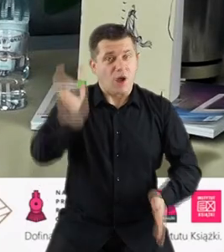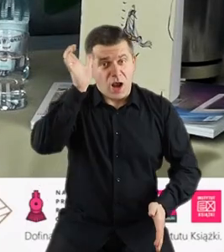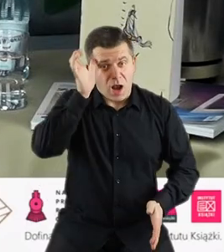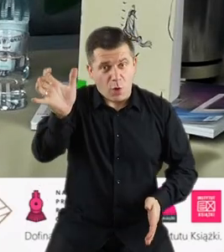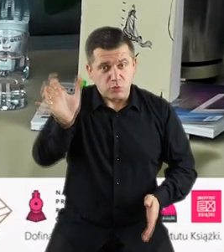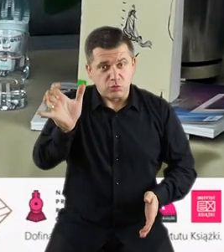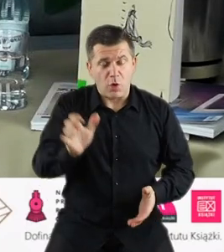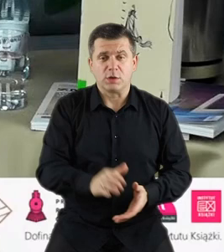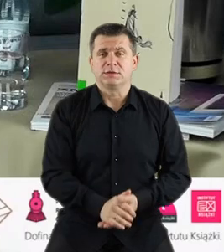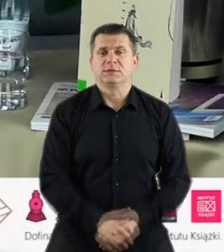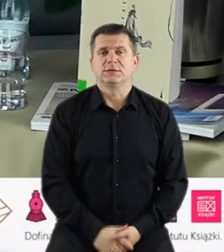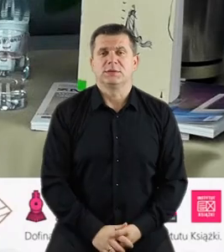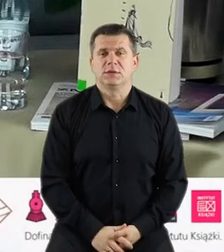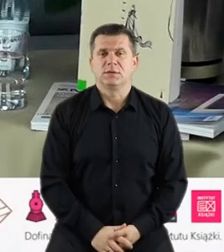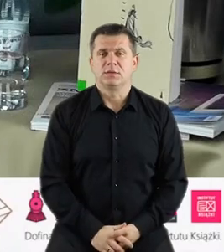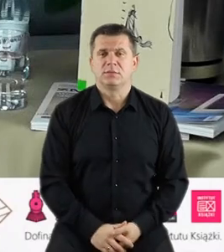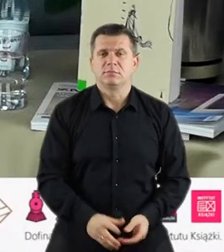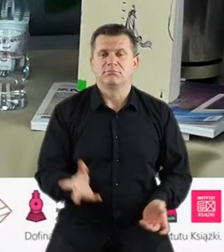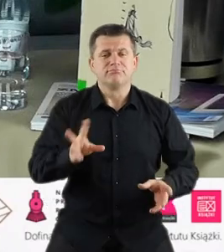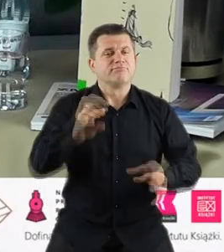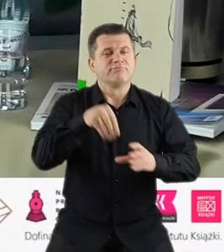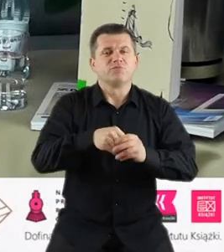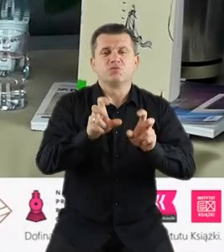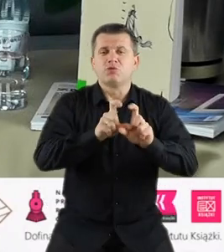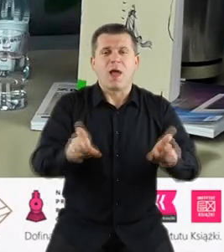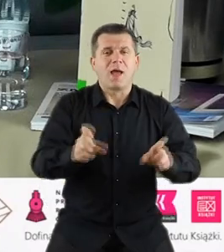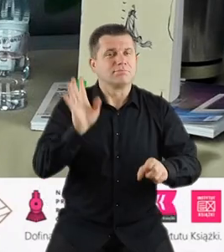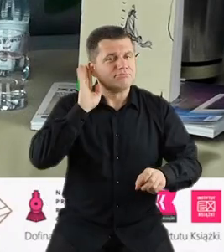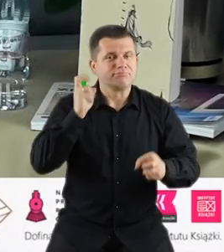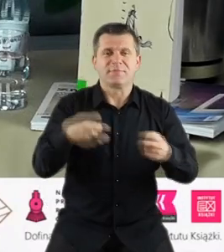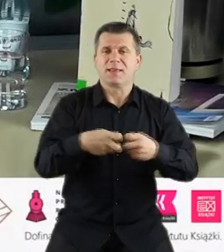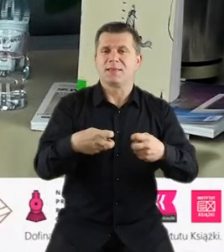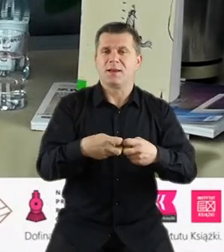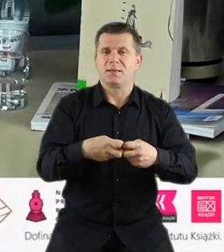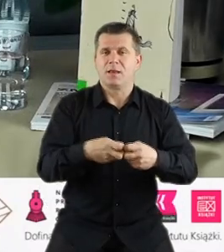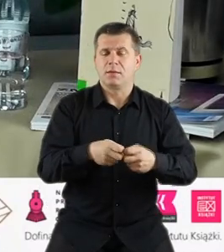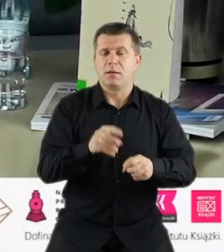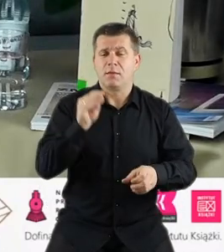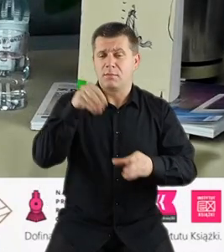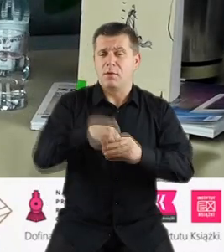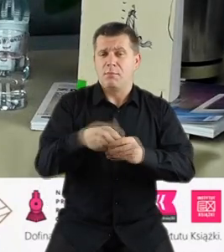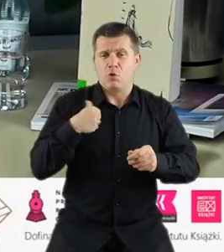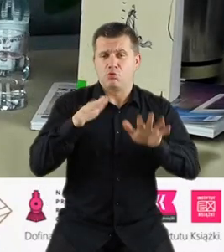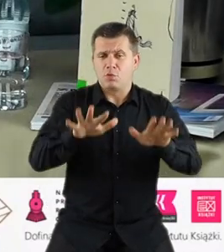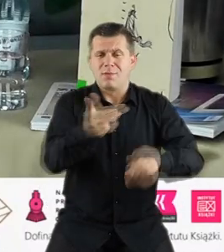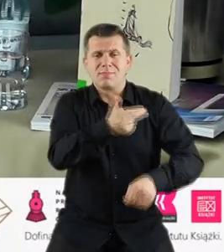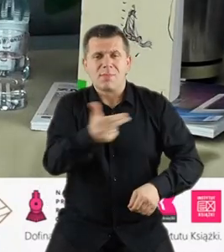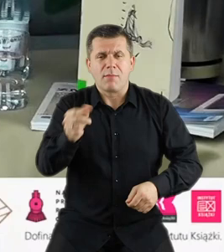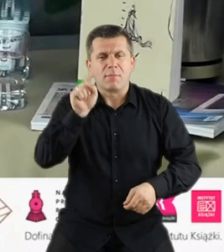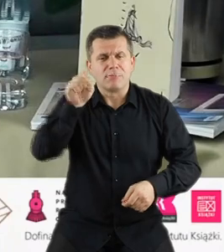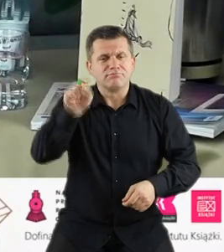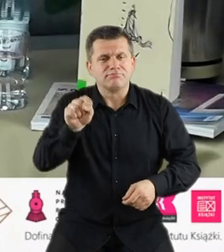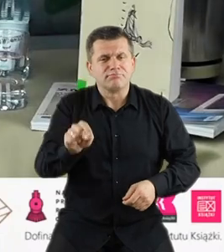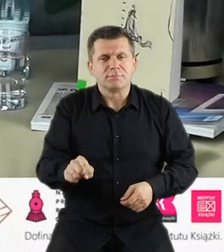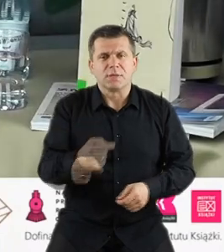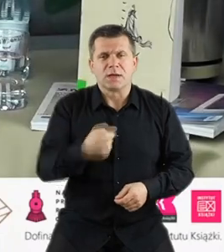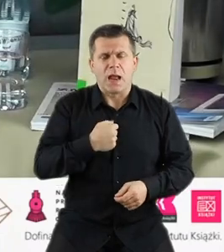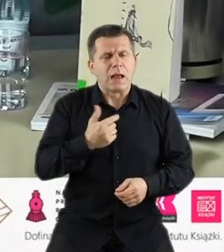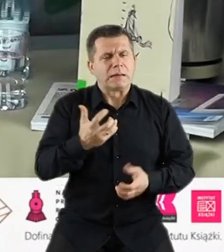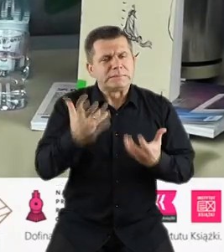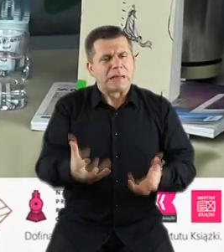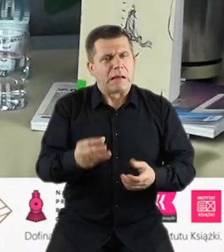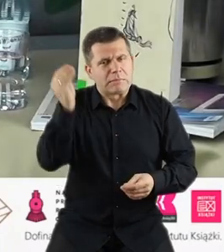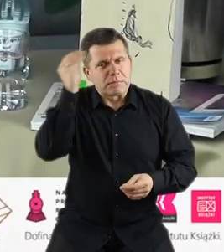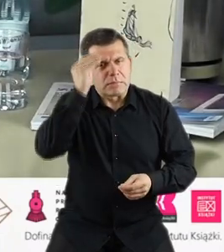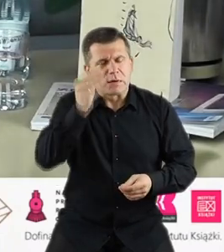autorskie w dobie internetu. W związku z czym rzeczywiście było tam sporo takich zagadnień, za którymi ja